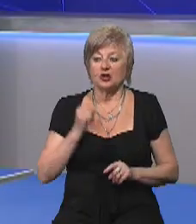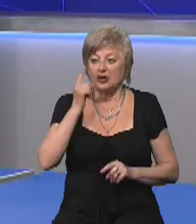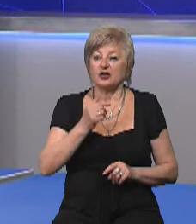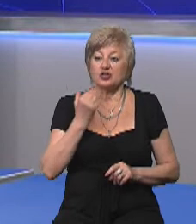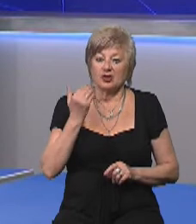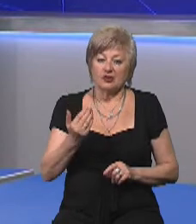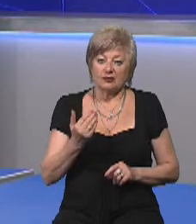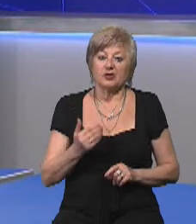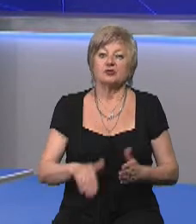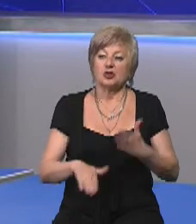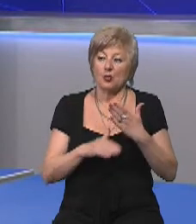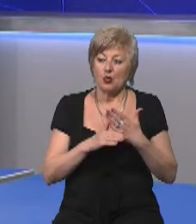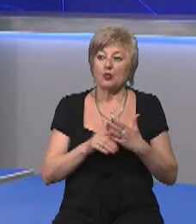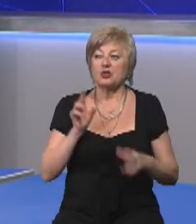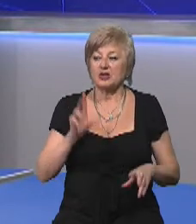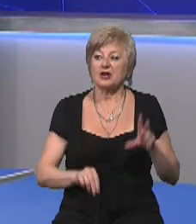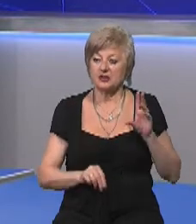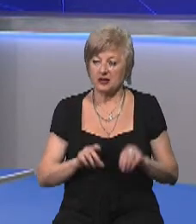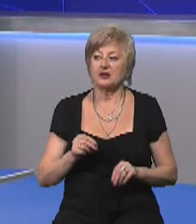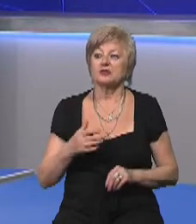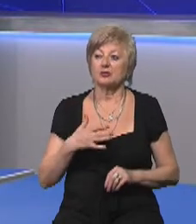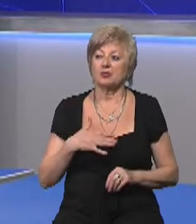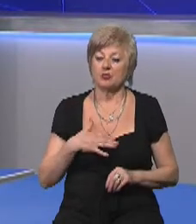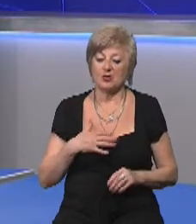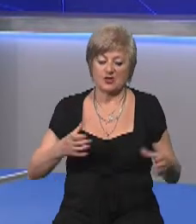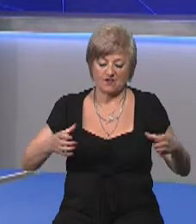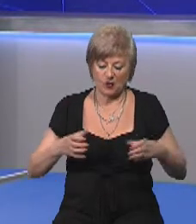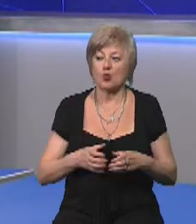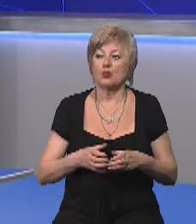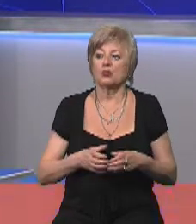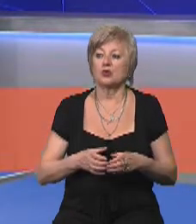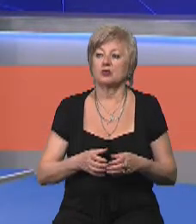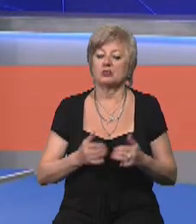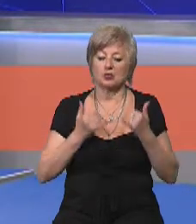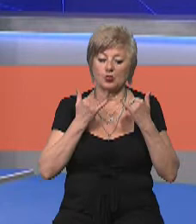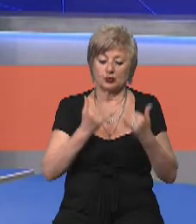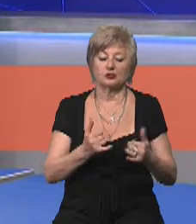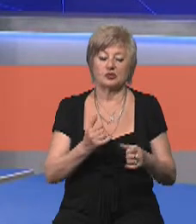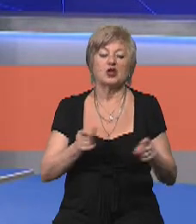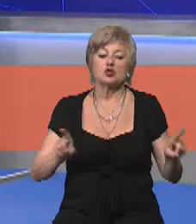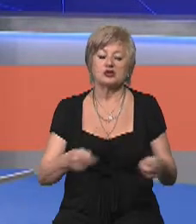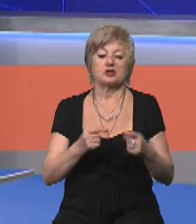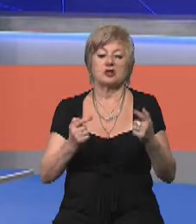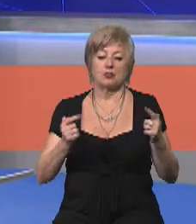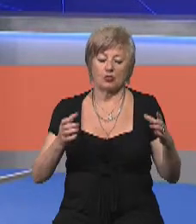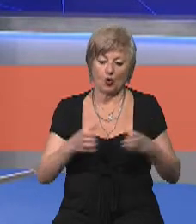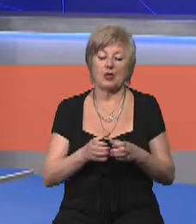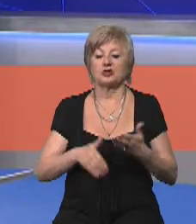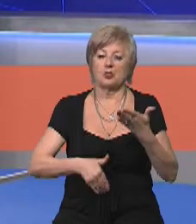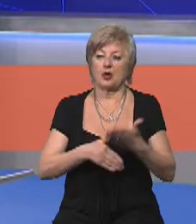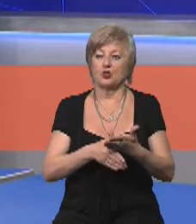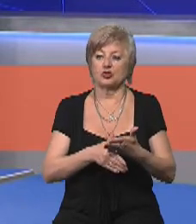І я дуже сподіваюся, що ми в групі створимо таку велику команду і допоможемо. Я